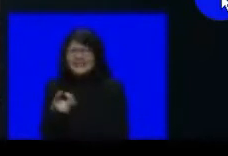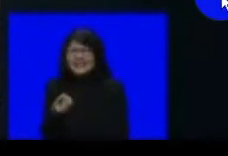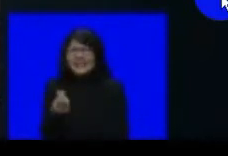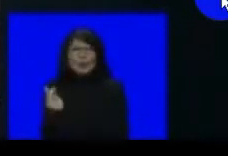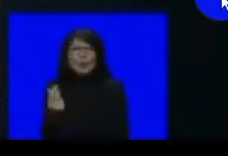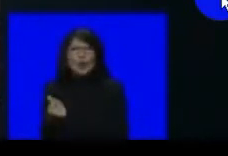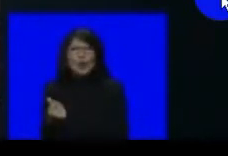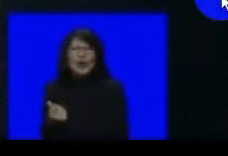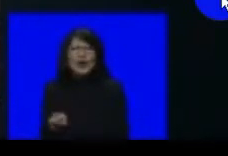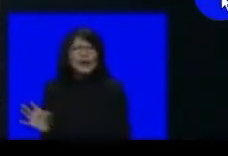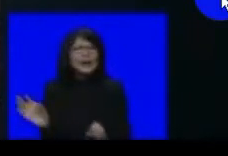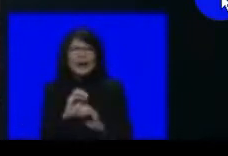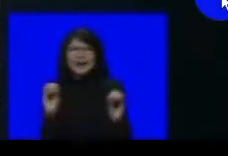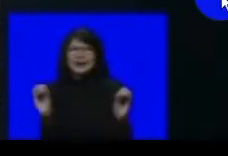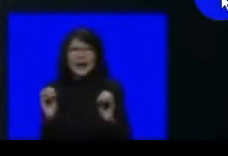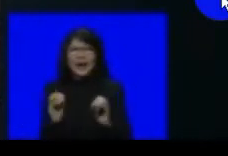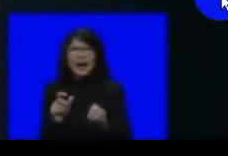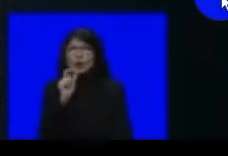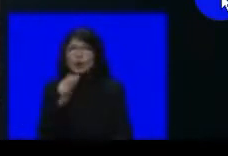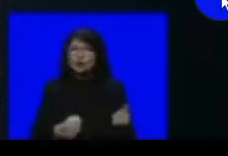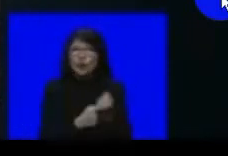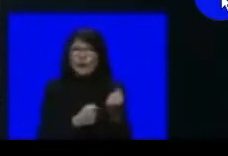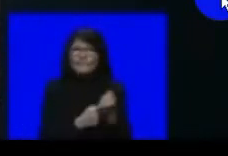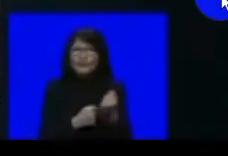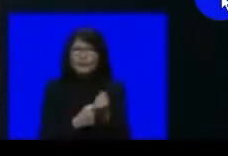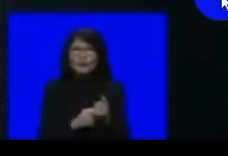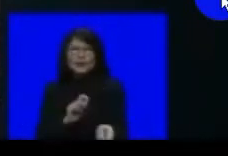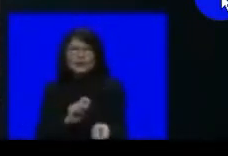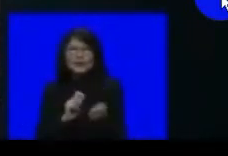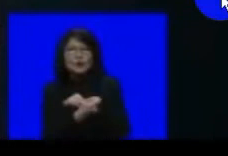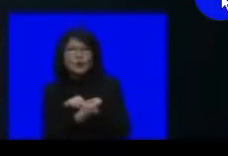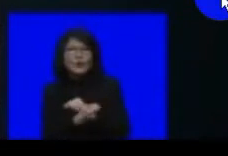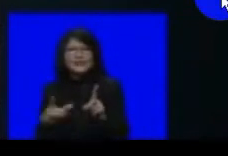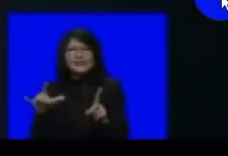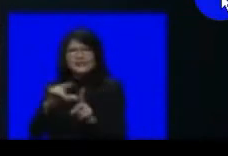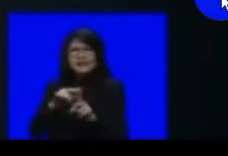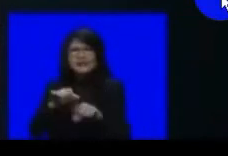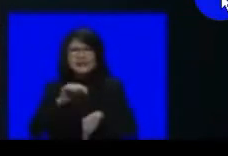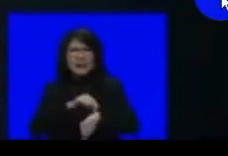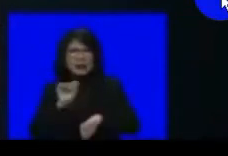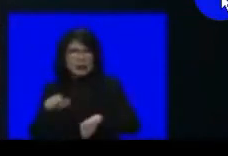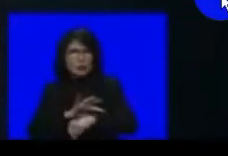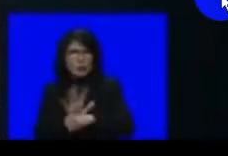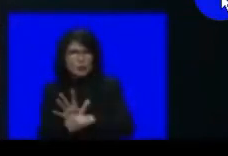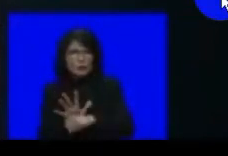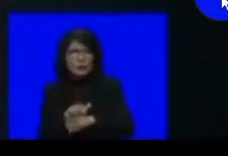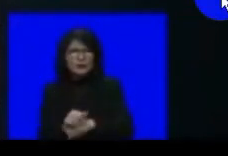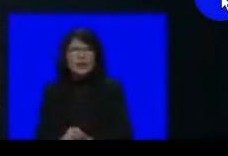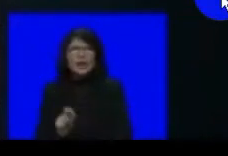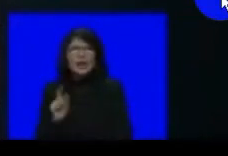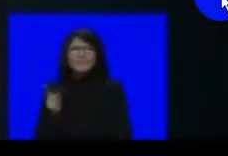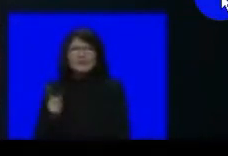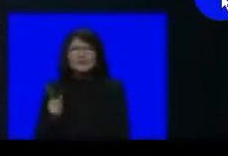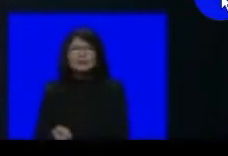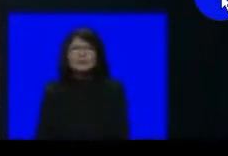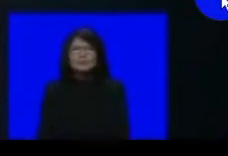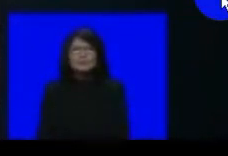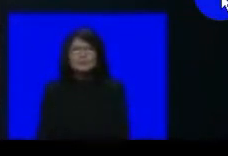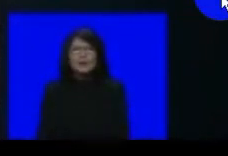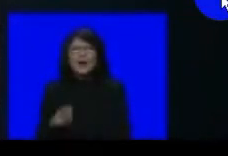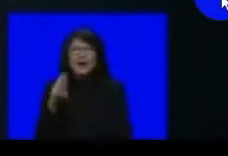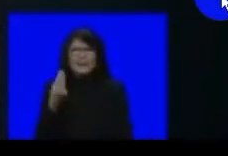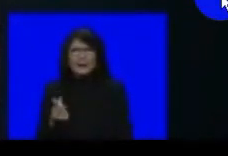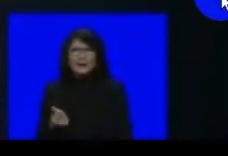ada DIPA yang kami pakai untuk mendukung transformasi digital di saat pandemi COVID. Karena biaya DIPA kami